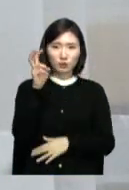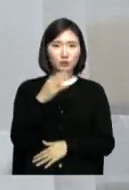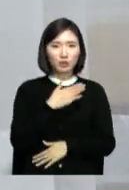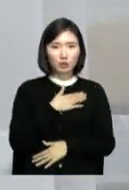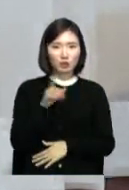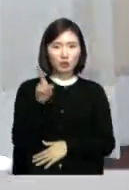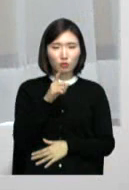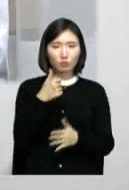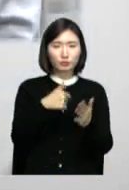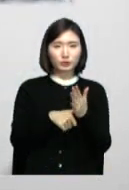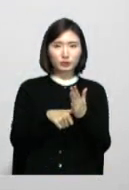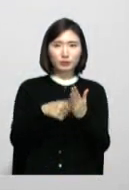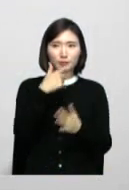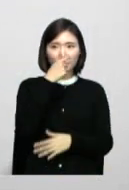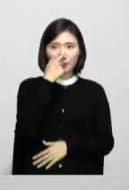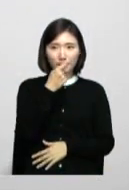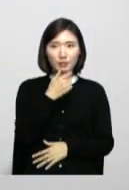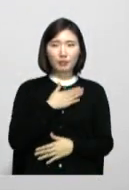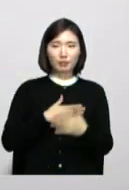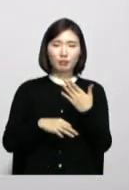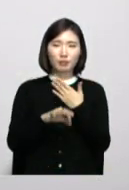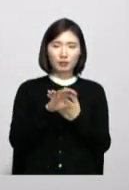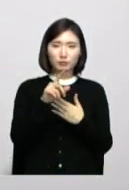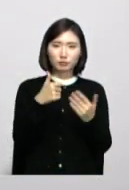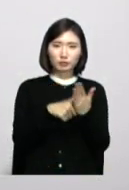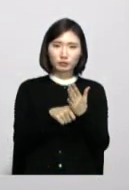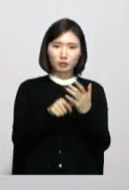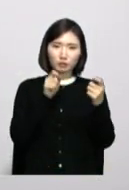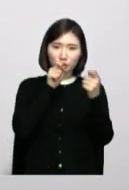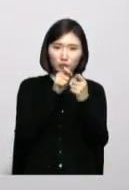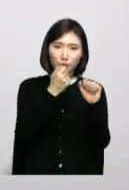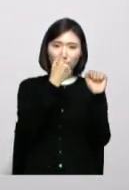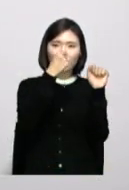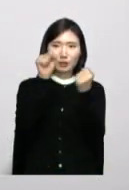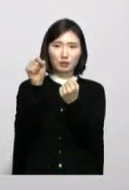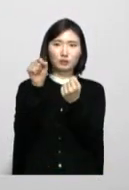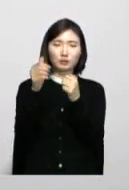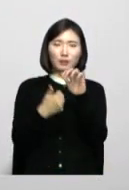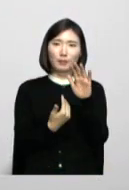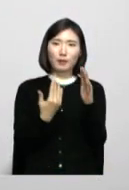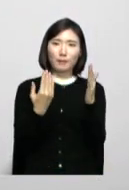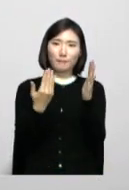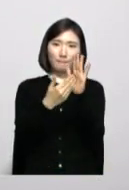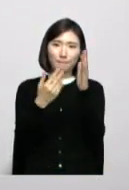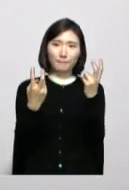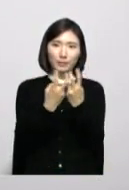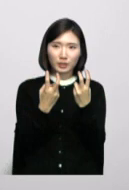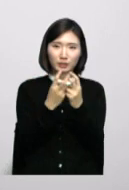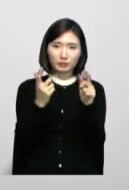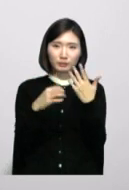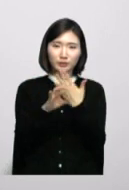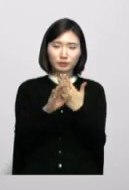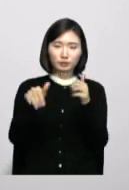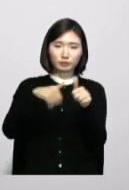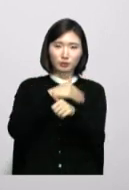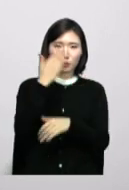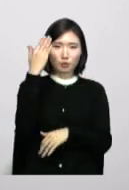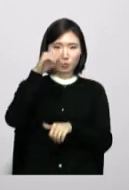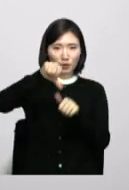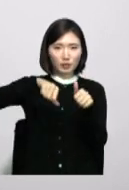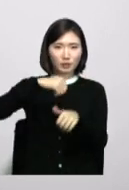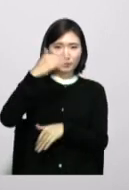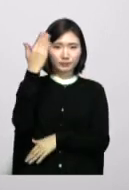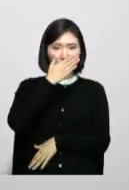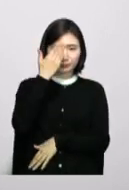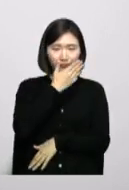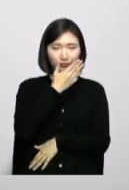내가 어떤 물질에 민감한지를 안다면 그 물질과 접촉을 피하는 것이 예방법이 되겠고요 아니라면 어떤 주변의 환경을 깨끗이하고